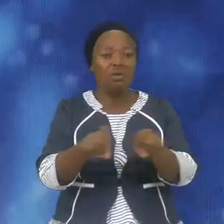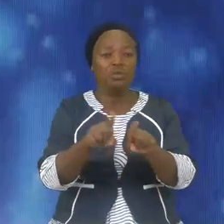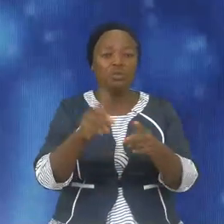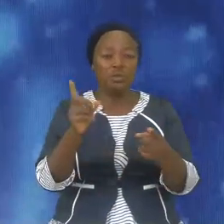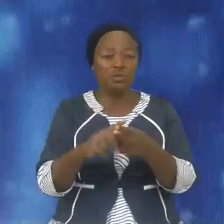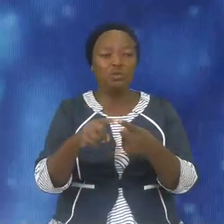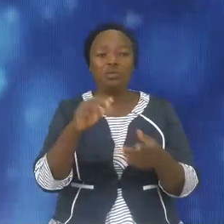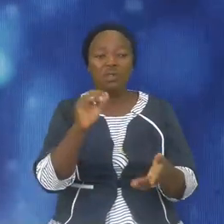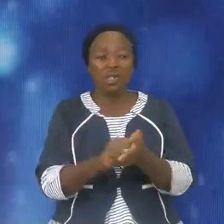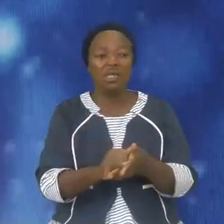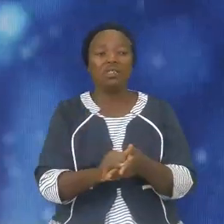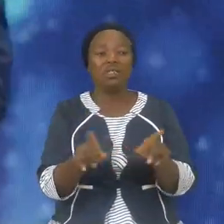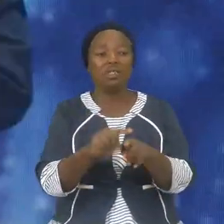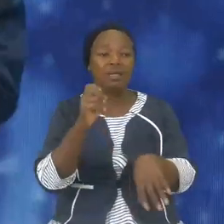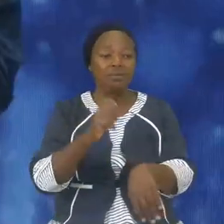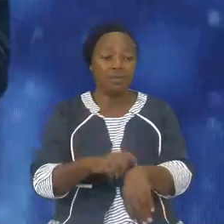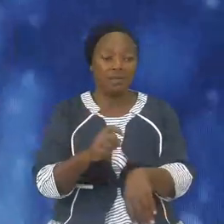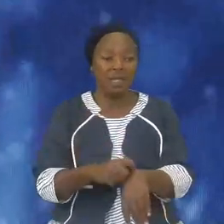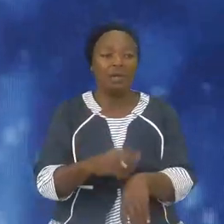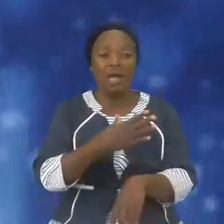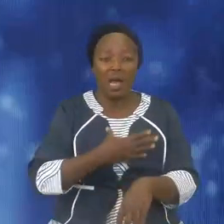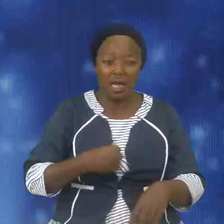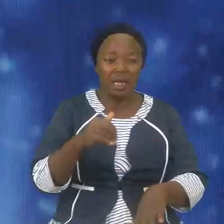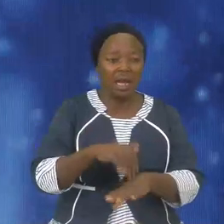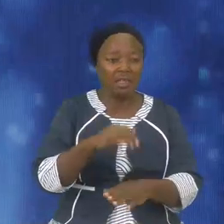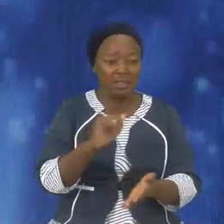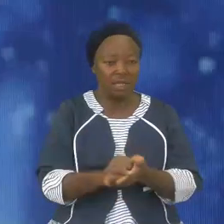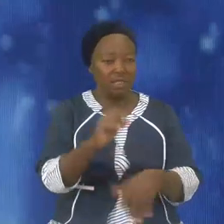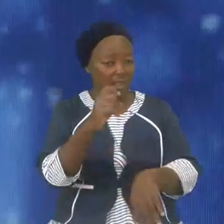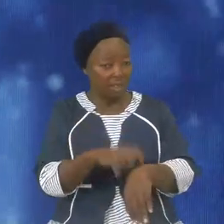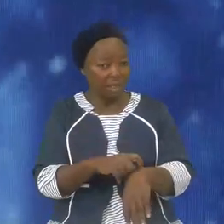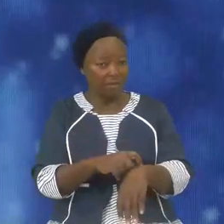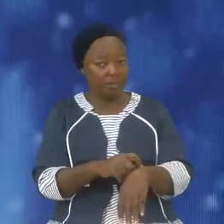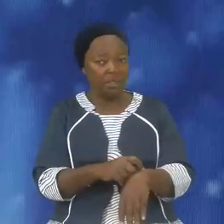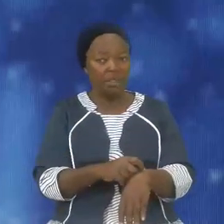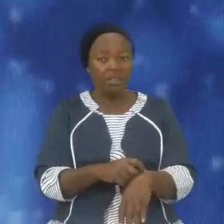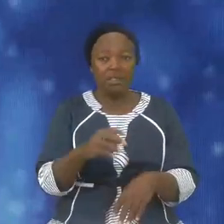existent jusqu'à cette époque. En ce temps-là,